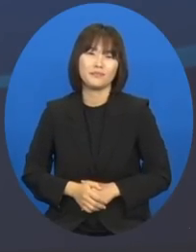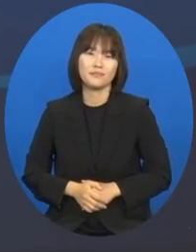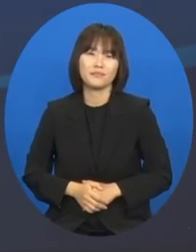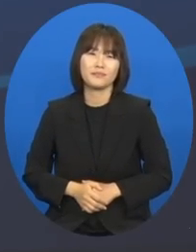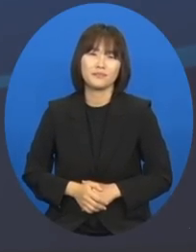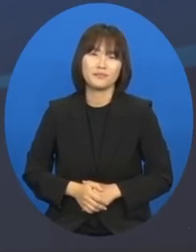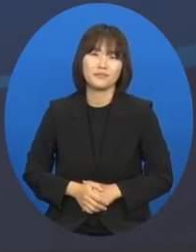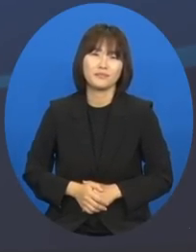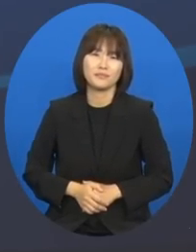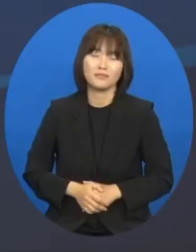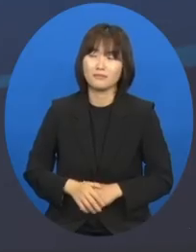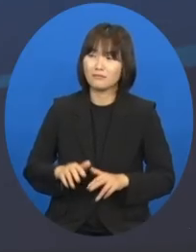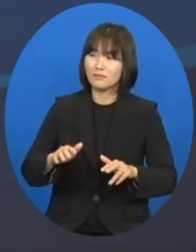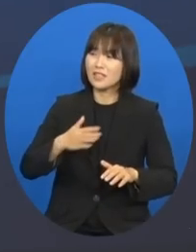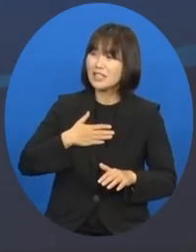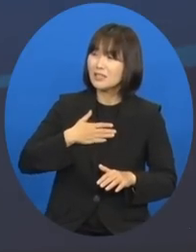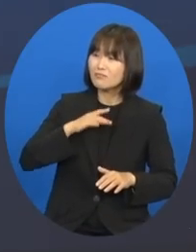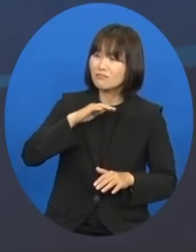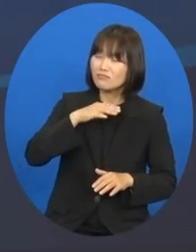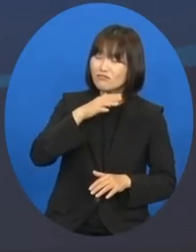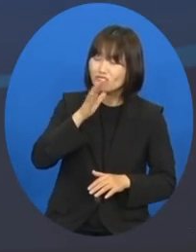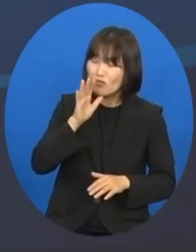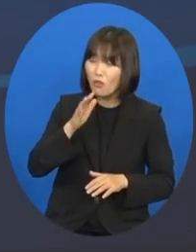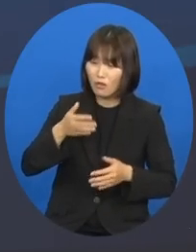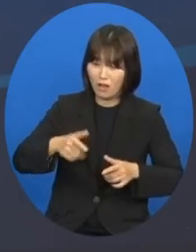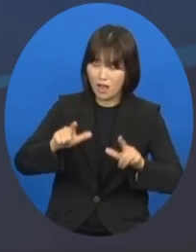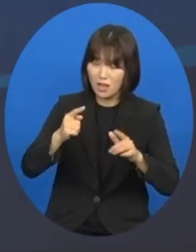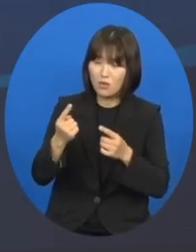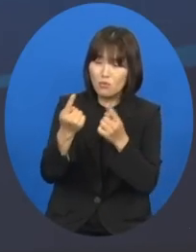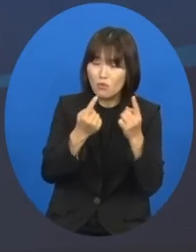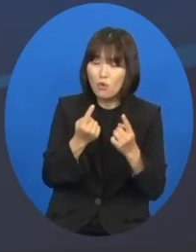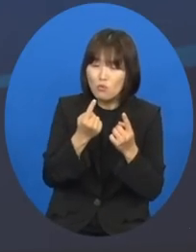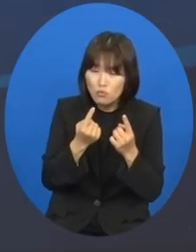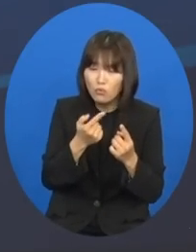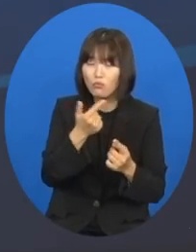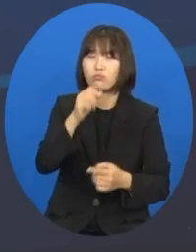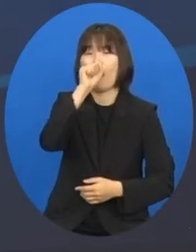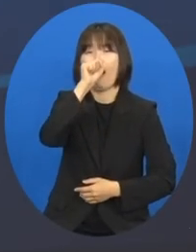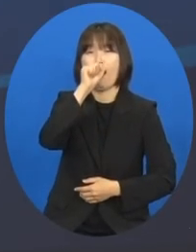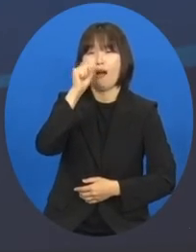나는이 나이가 돼서도 생일 케이크 하면 너무 좋은데 왜 그러냐